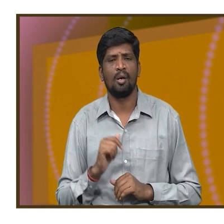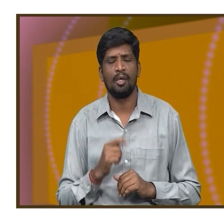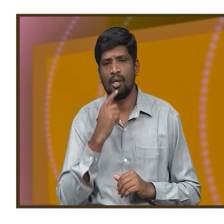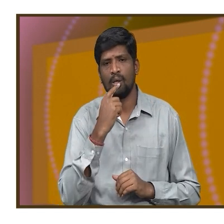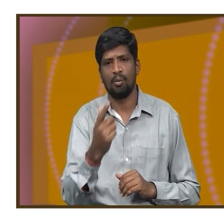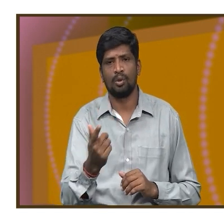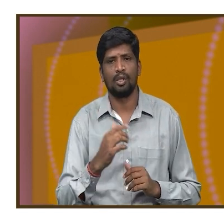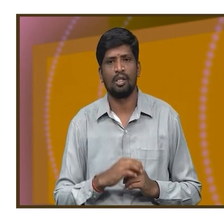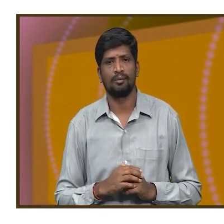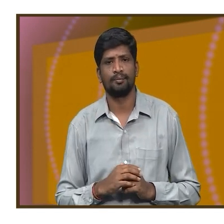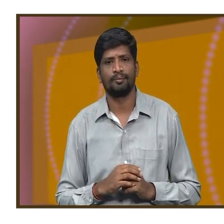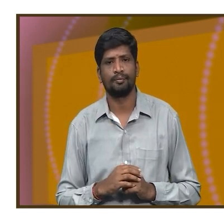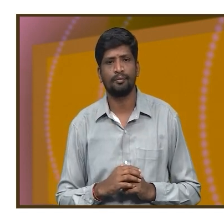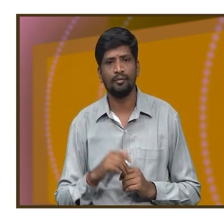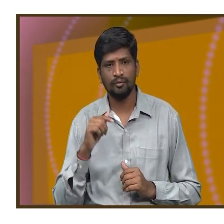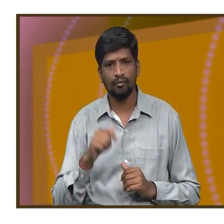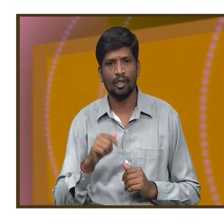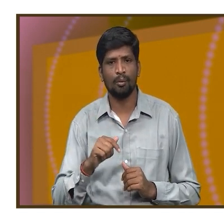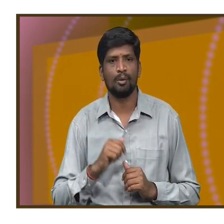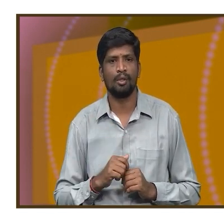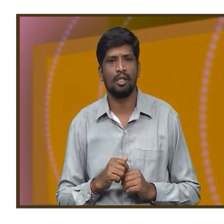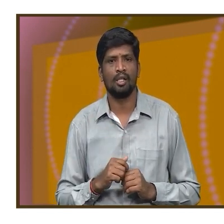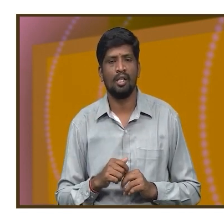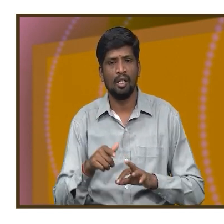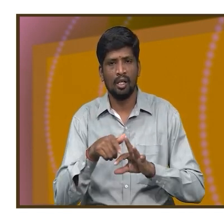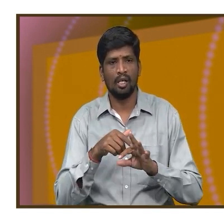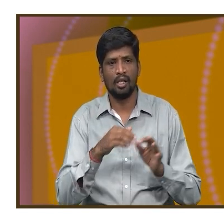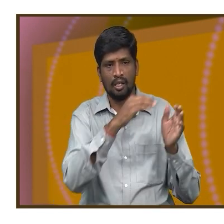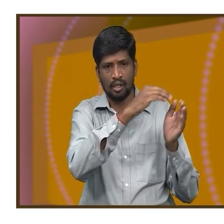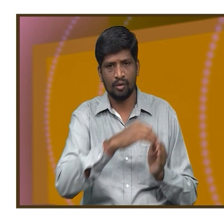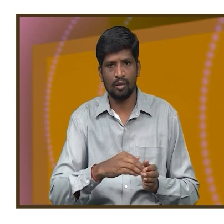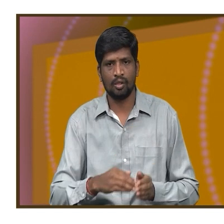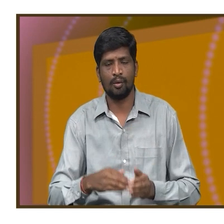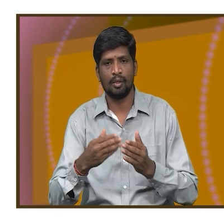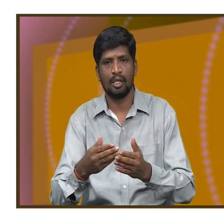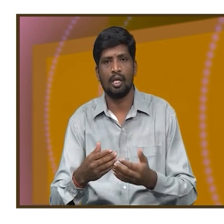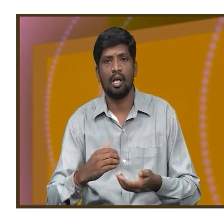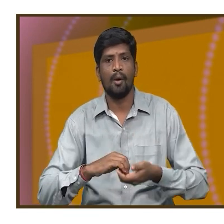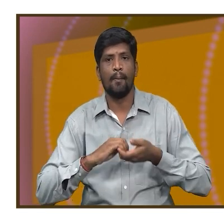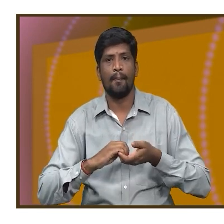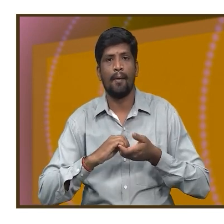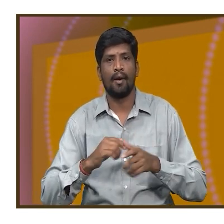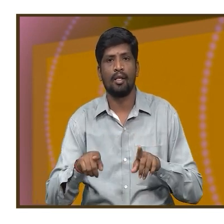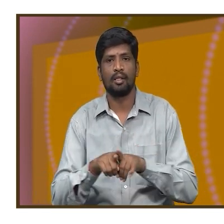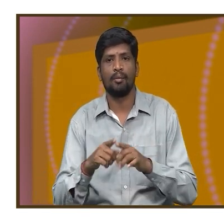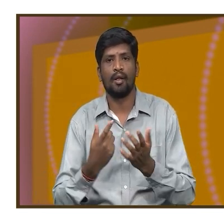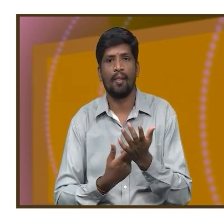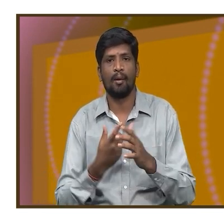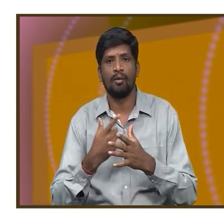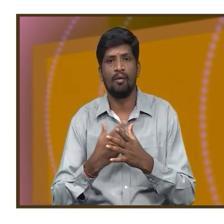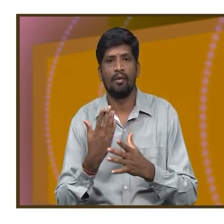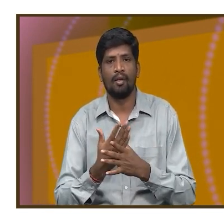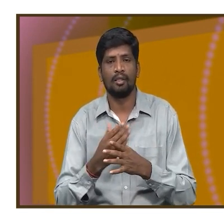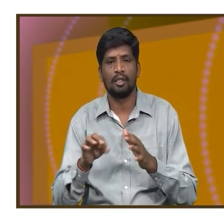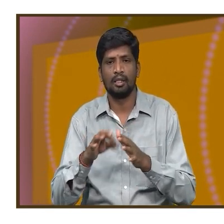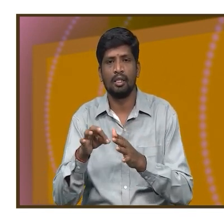பார்த்தேன் அதுக்கும் பொருந்தியது, இப்பொழுது வந்து இந்த காலனியை கொண்டு வந்திருக்கேன்னு பாருங்கன்னு சொன்னோடனே அந்த உடன் தொழில் செய்யக்கூடிய அந்த செருப்பு